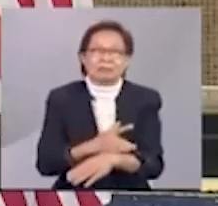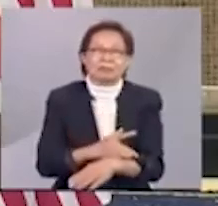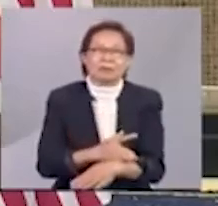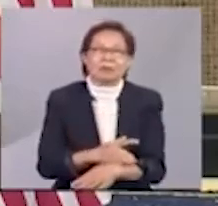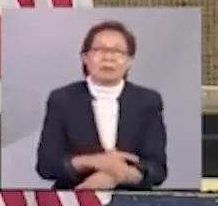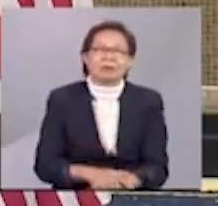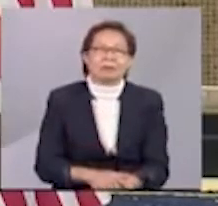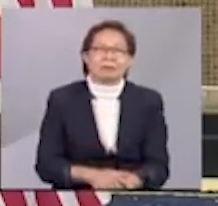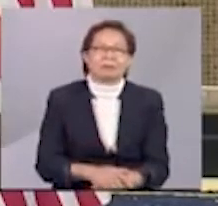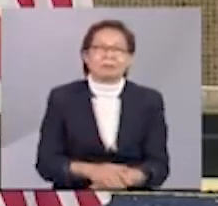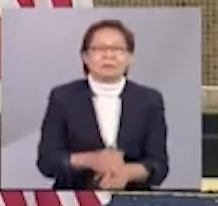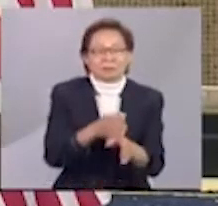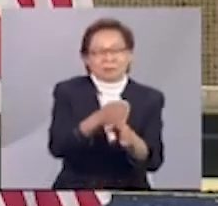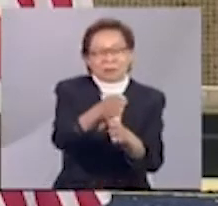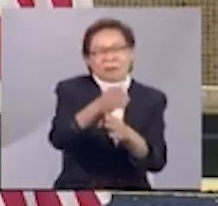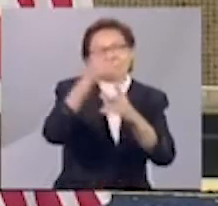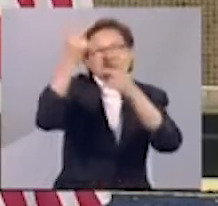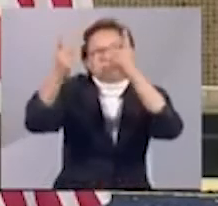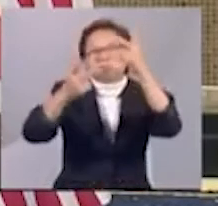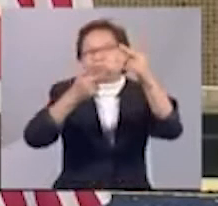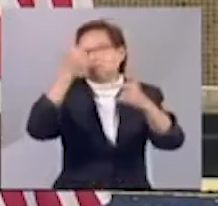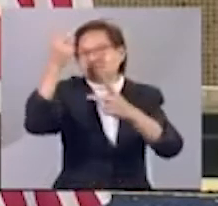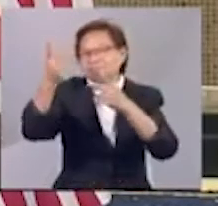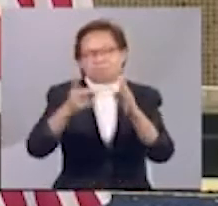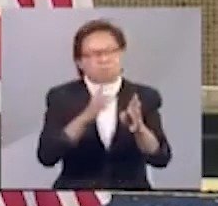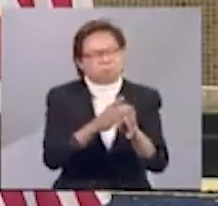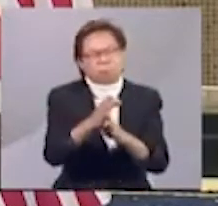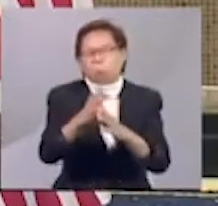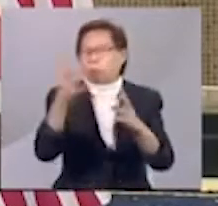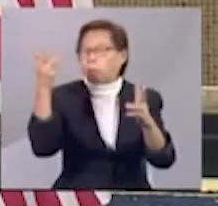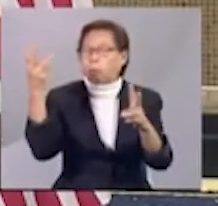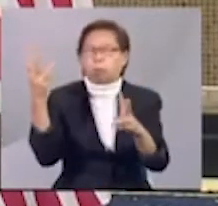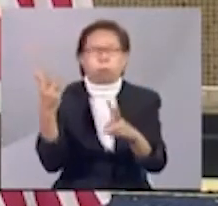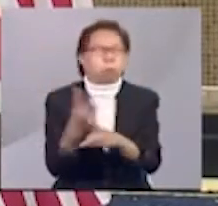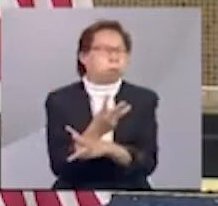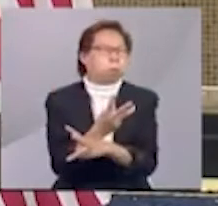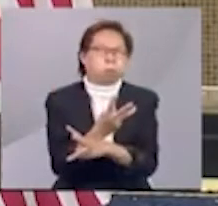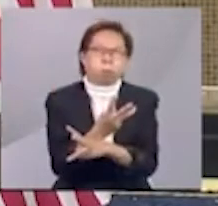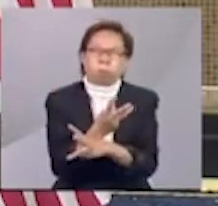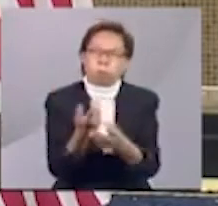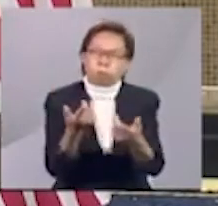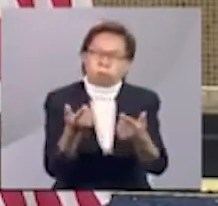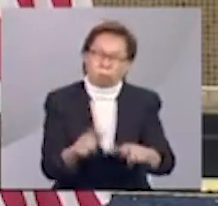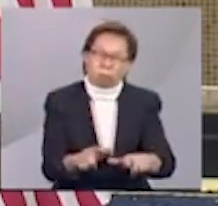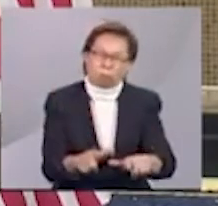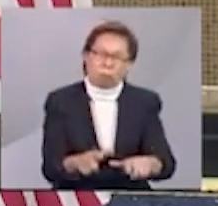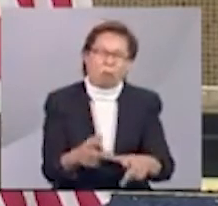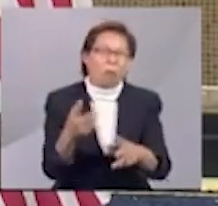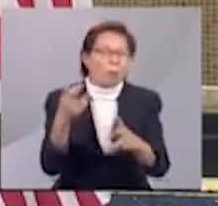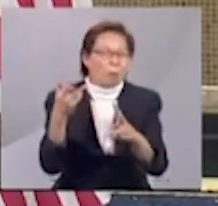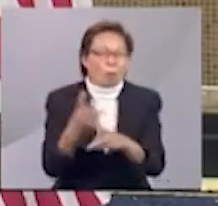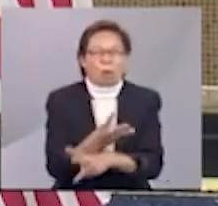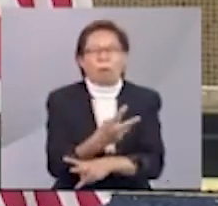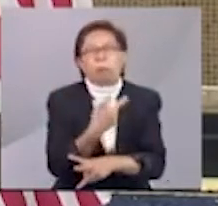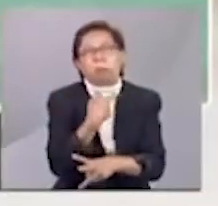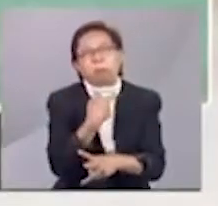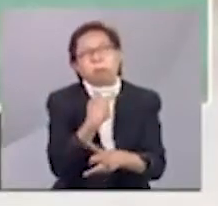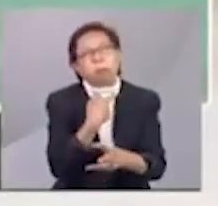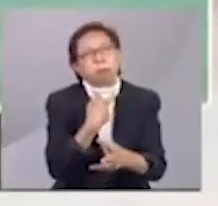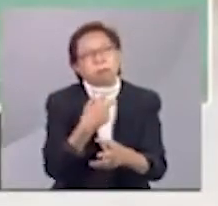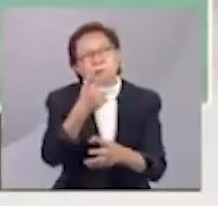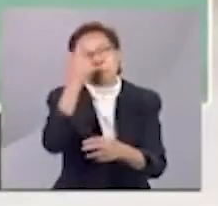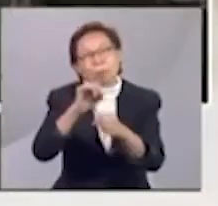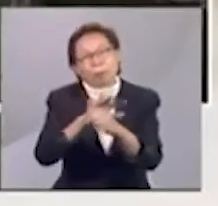di sektor plancongan adalah antara sektor yang truk terjejas akibat wabah komik 19 Nih